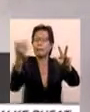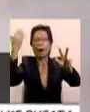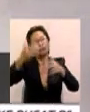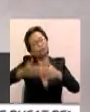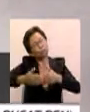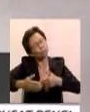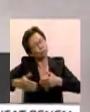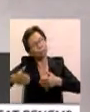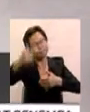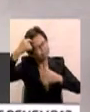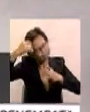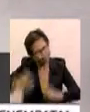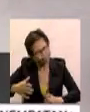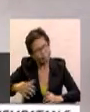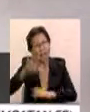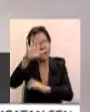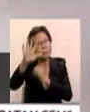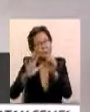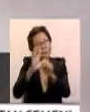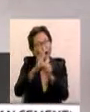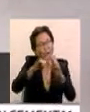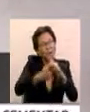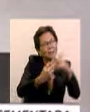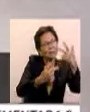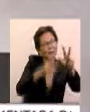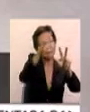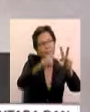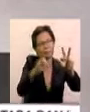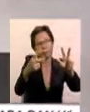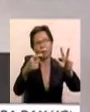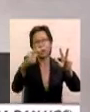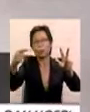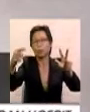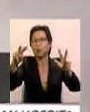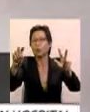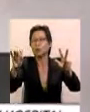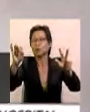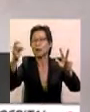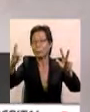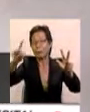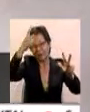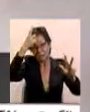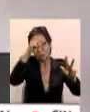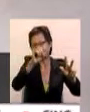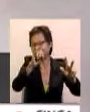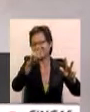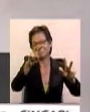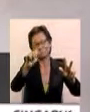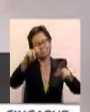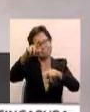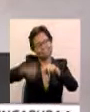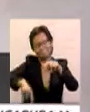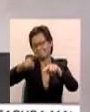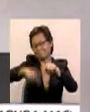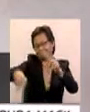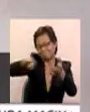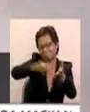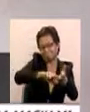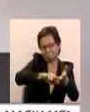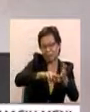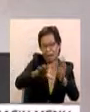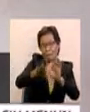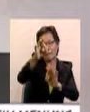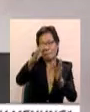Seterusnya memutuskan dalam tempoh 5 tahun bermula 13 Disember 2018, Dato' Sivaraj tidak boleh didaftarkan